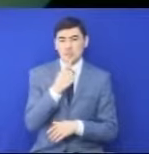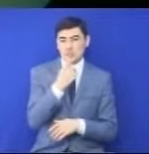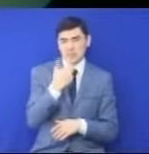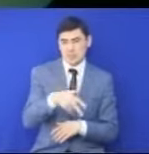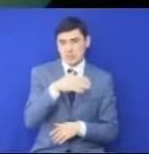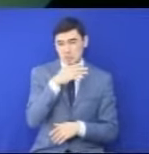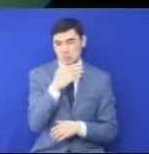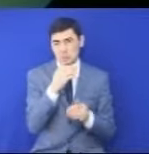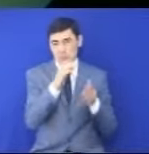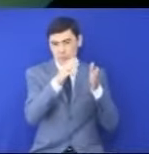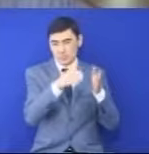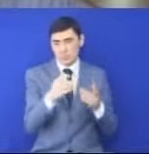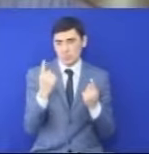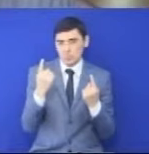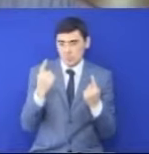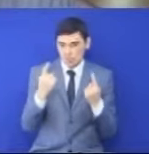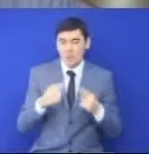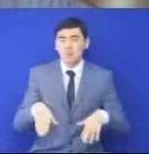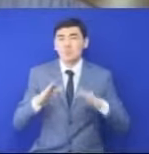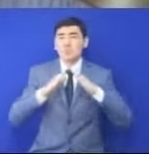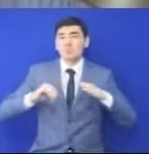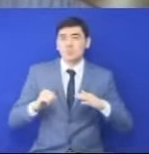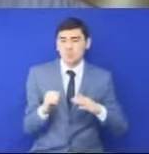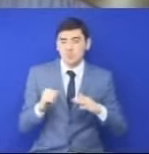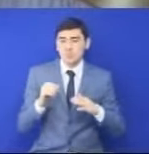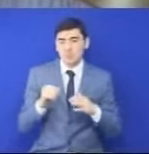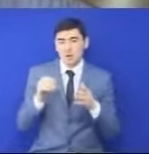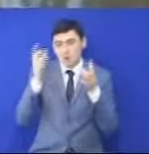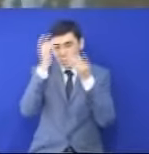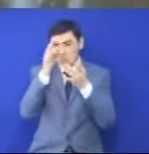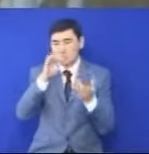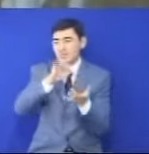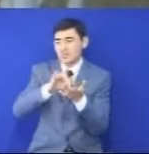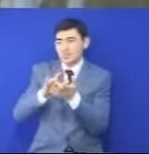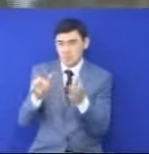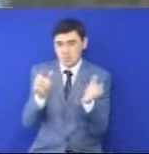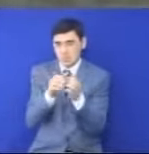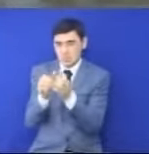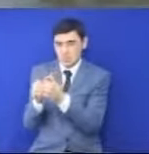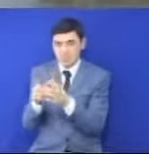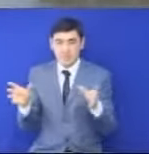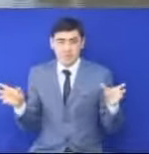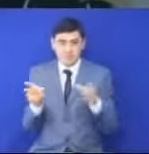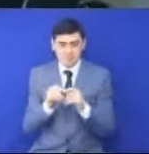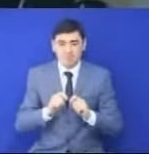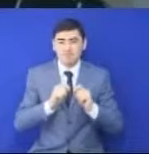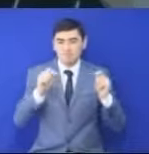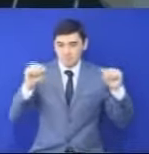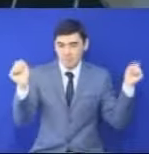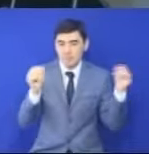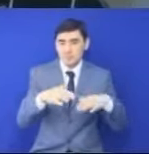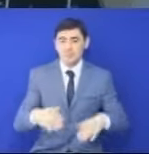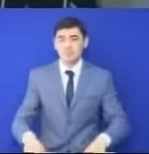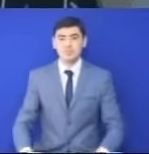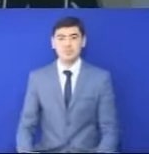певца в городском Доме дружбы несколько национально-культурных центров семьи провели совместное мероприятие. Мы